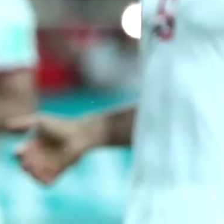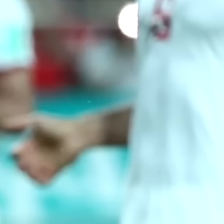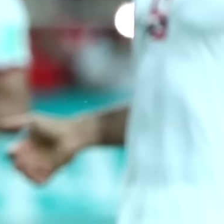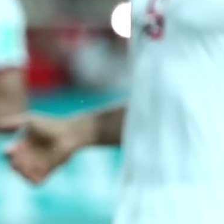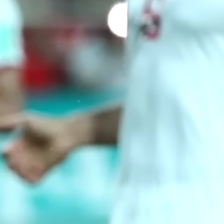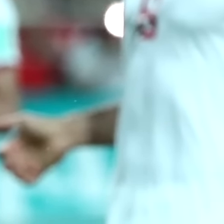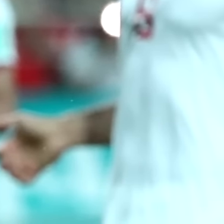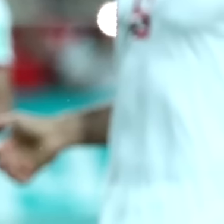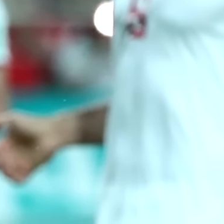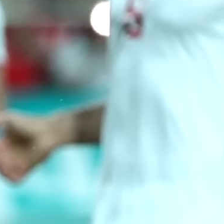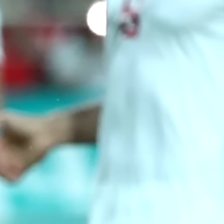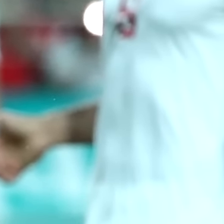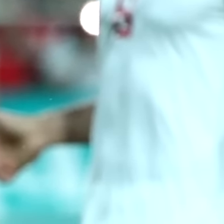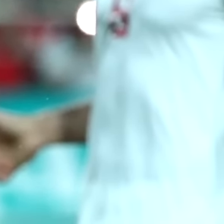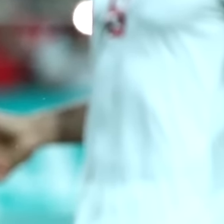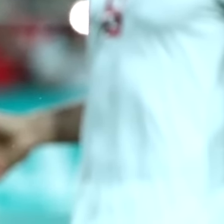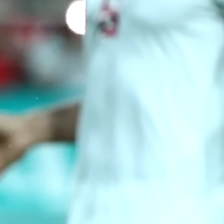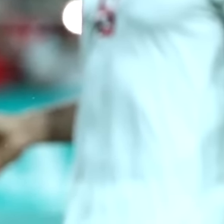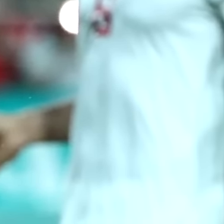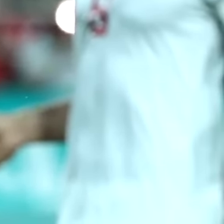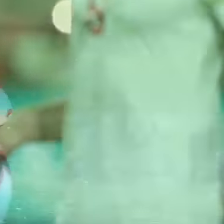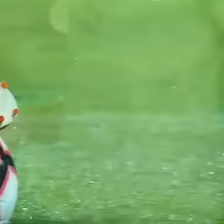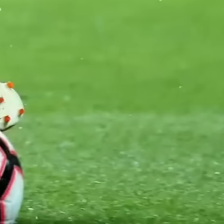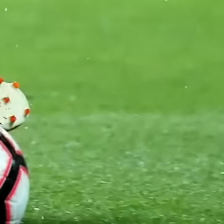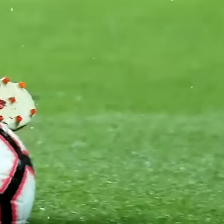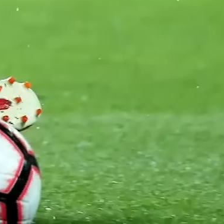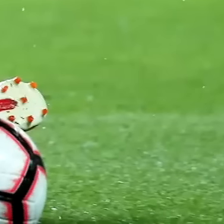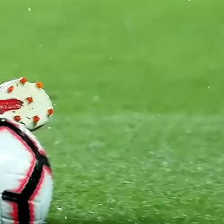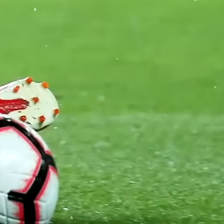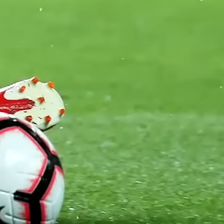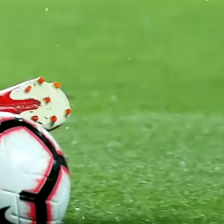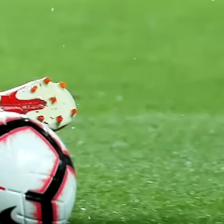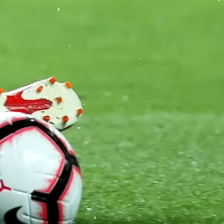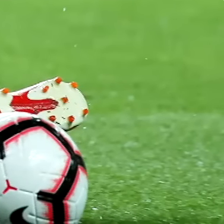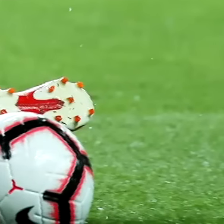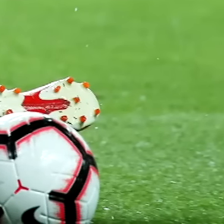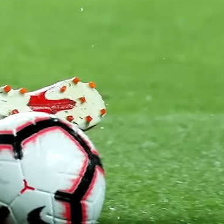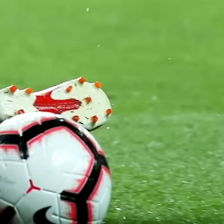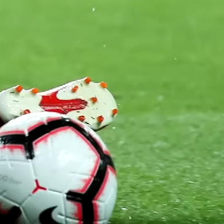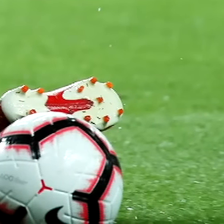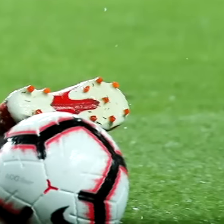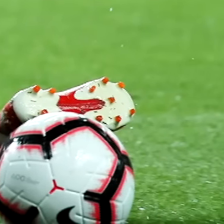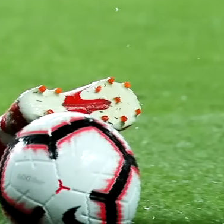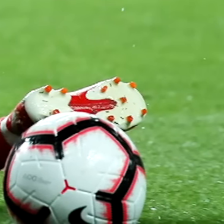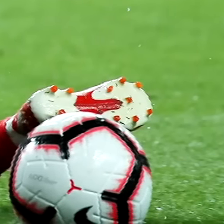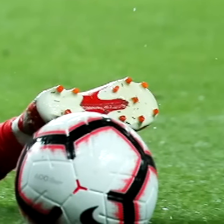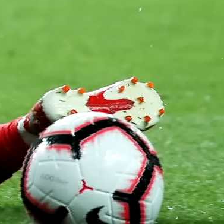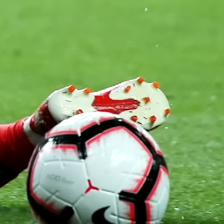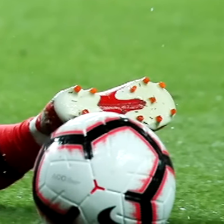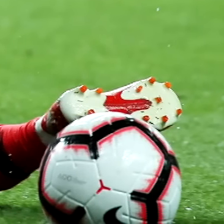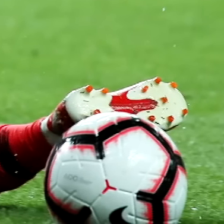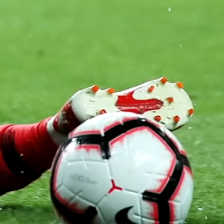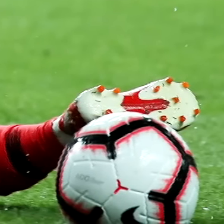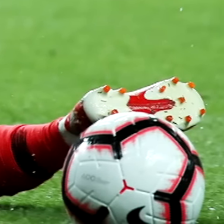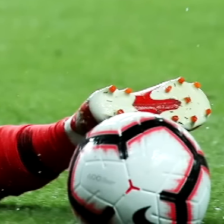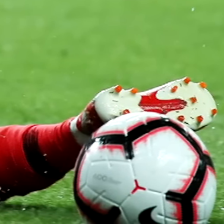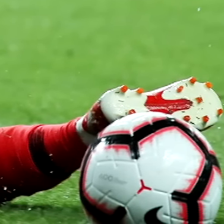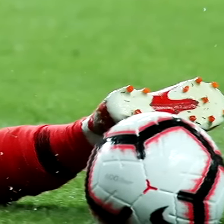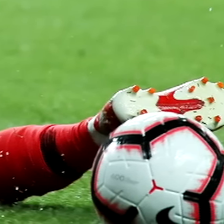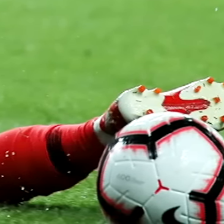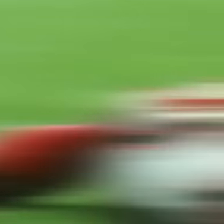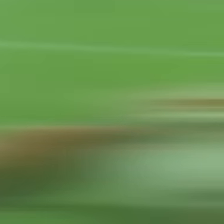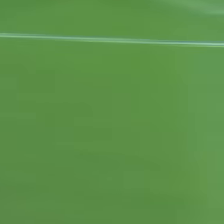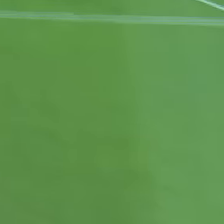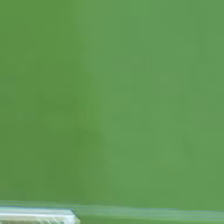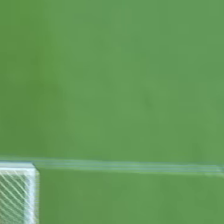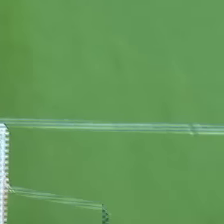듯 벌떡 일어나 끝까지 상대 선수를 따라붙습니다. 이 경기를 마지막으로 한동안 대표팀 이승우의 모습 볼 수